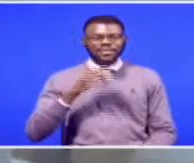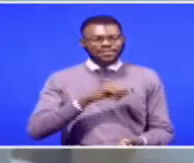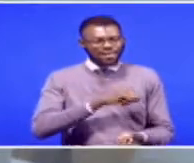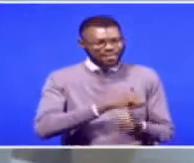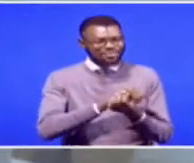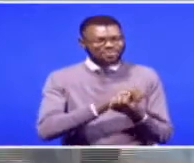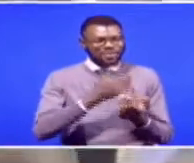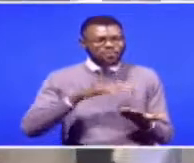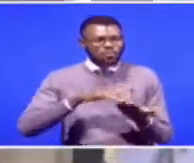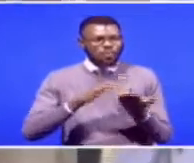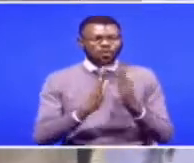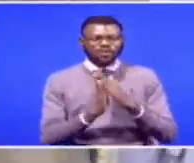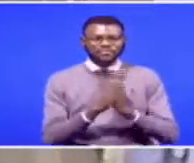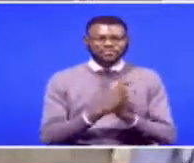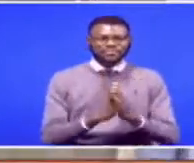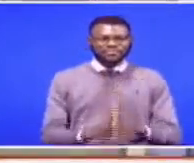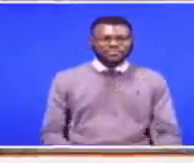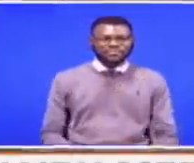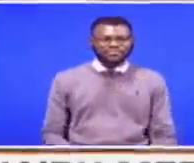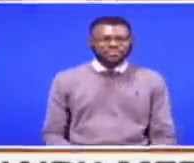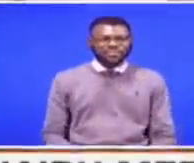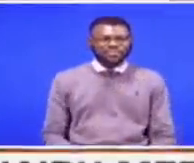zaidi.